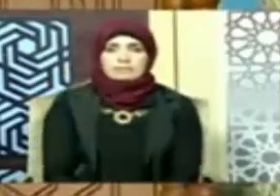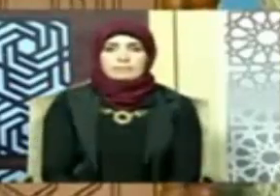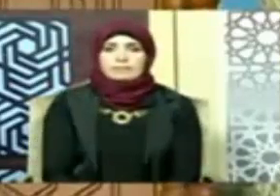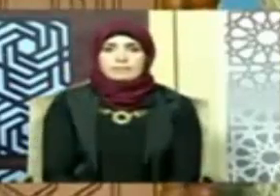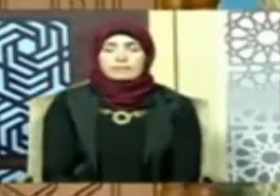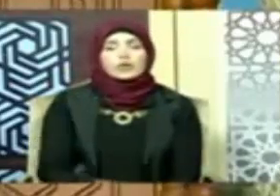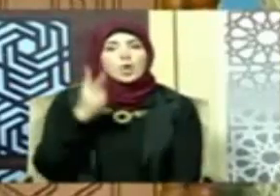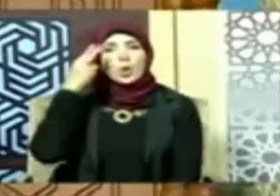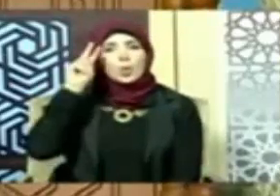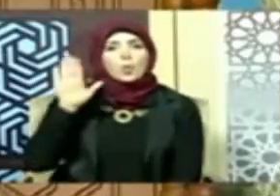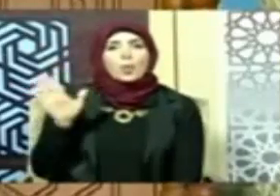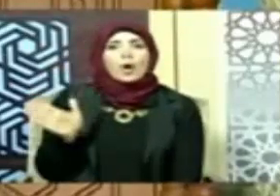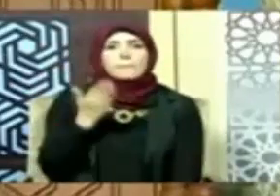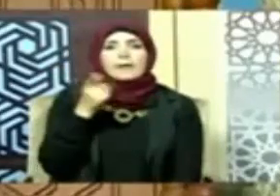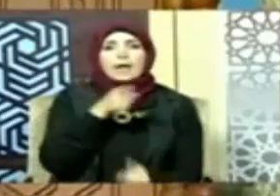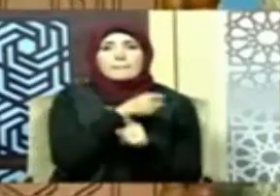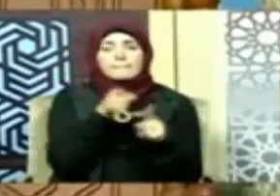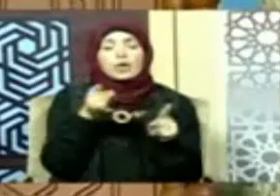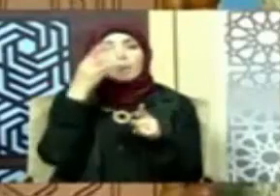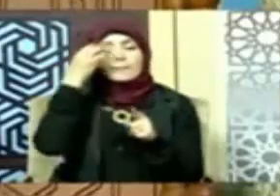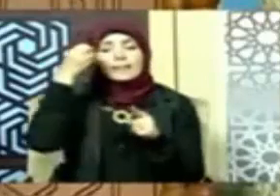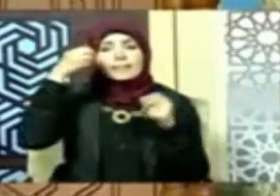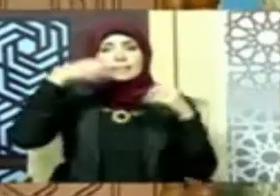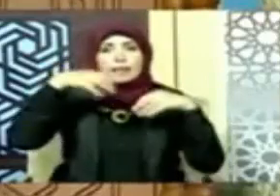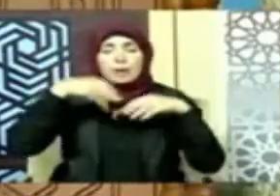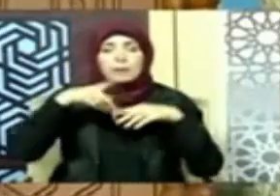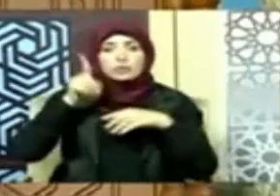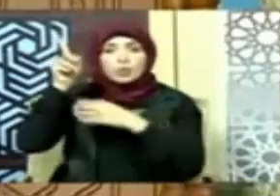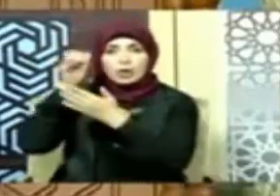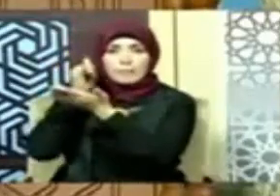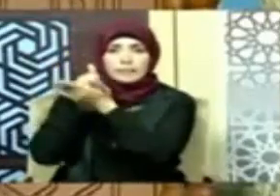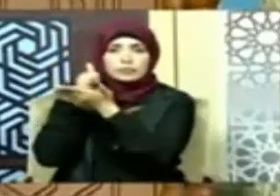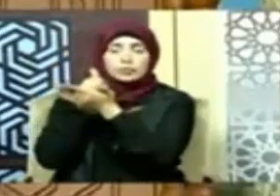وما بكم من نعمة فمن الله،